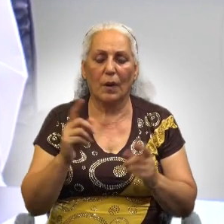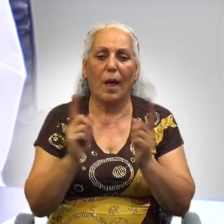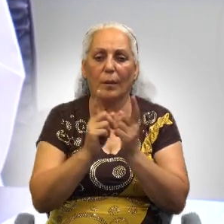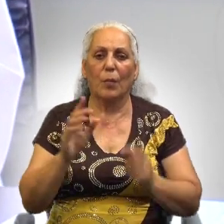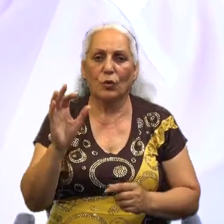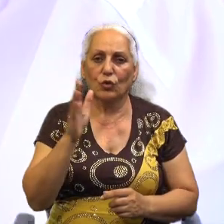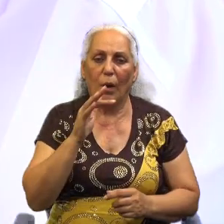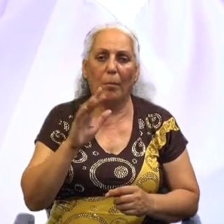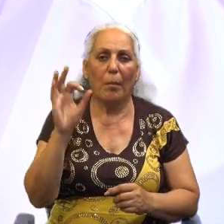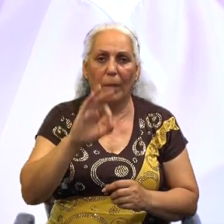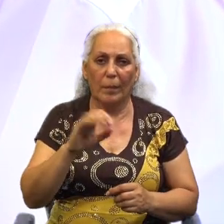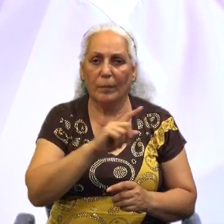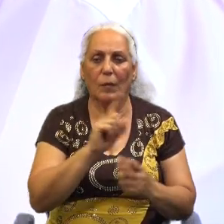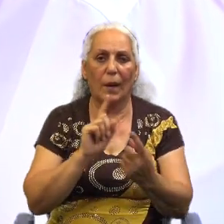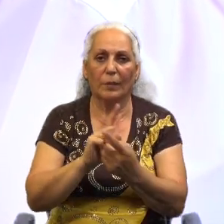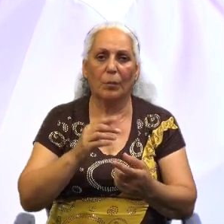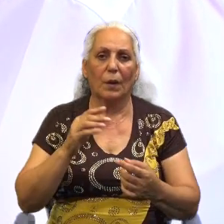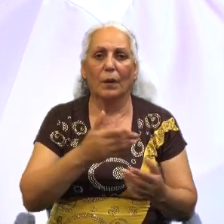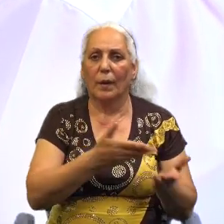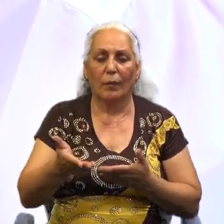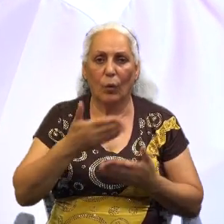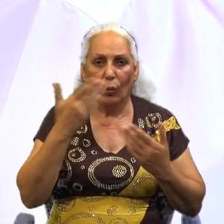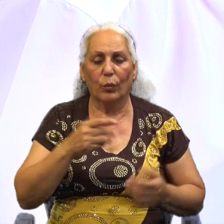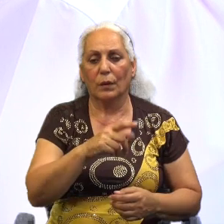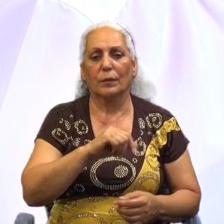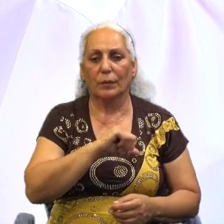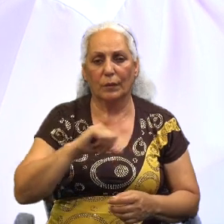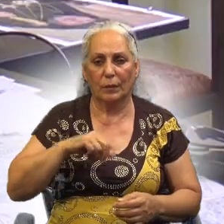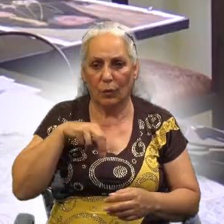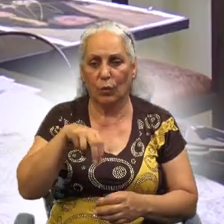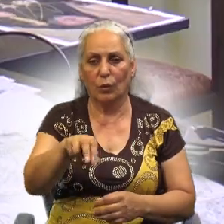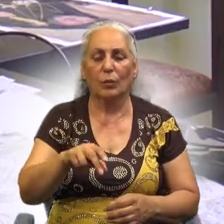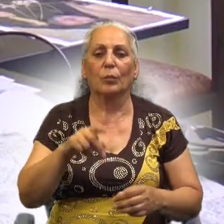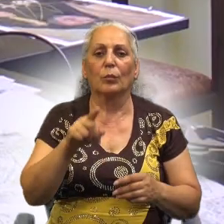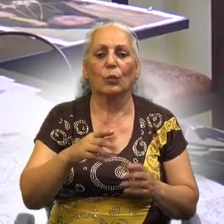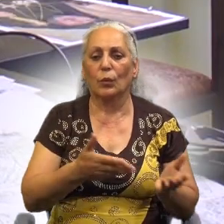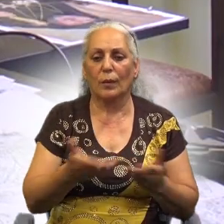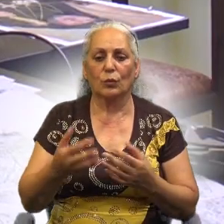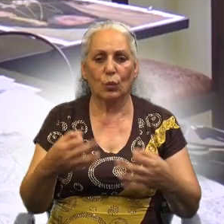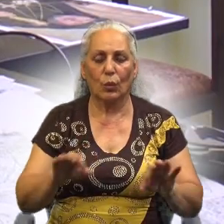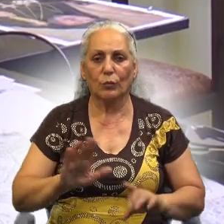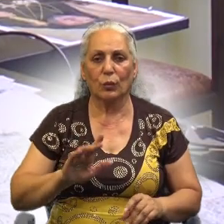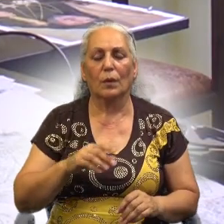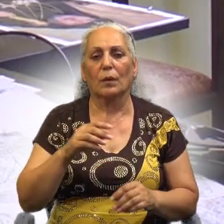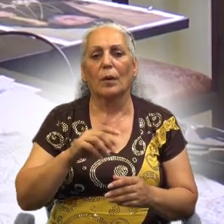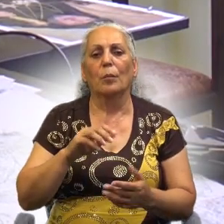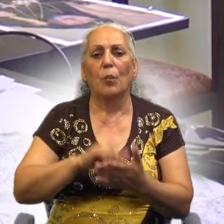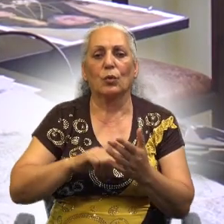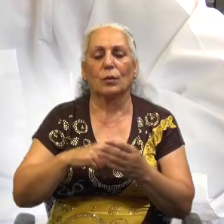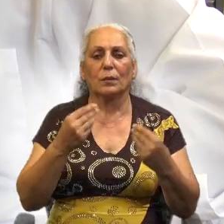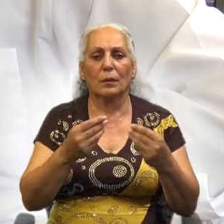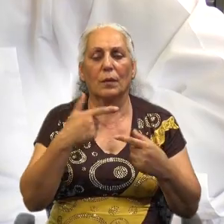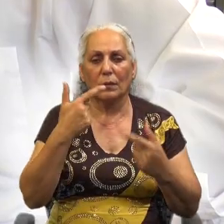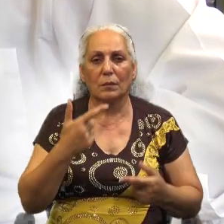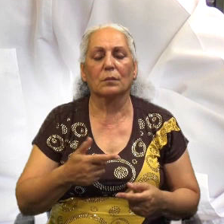հրավիրել։ Ավելին, ինքը գնացել է խորհրդակցություններից մեկին, սակայն ներս չեն թողել։ Պատճառաբանել են, որ փամբակը միանալու է այլ